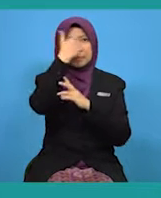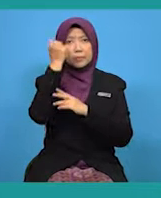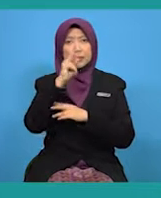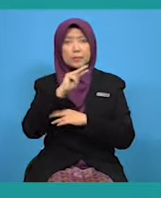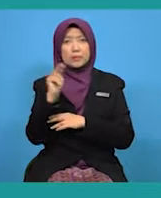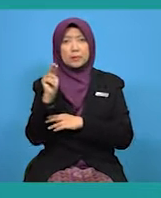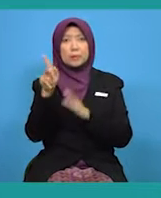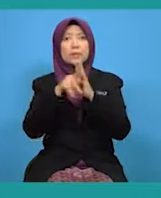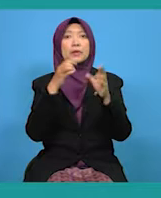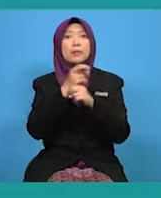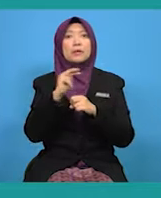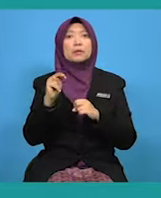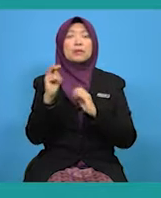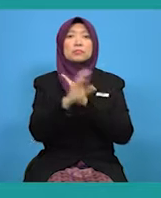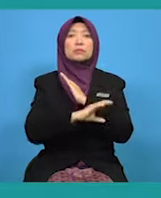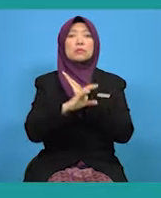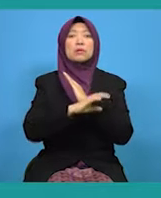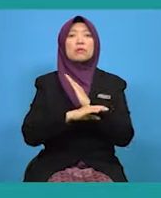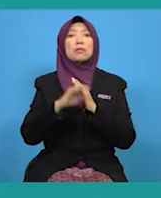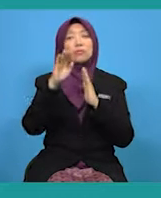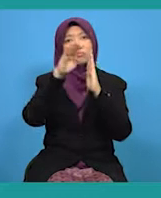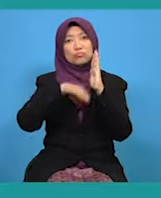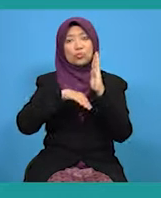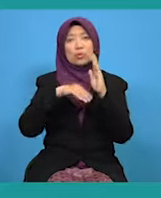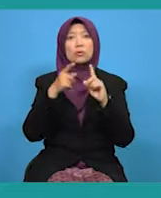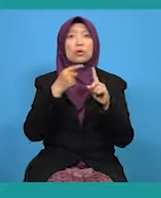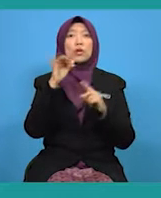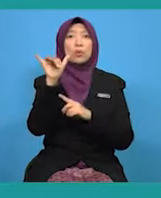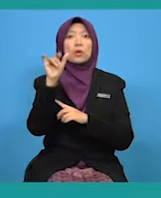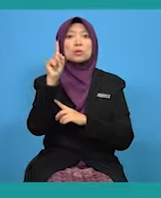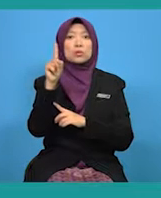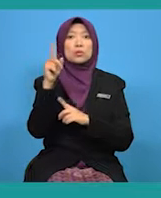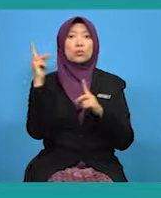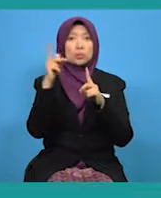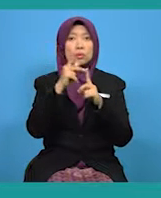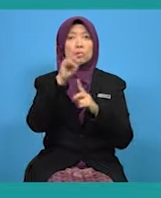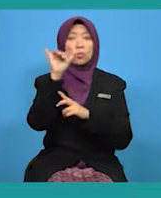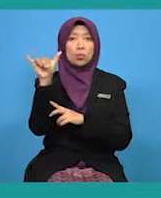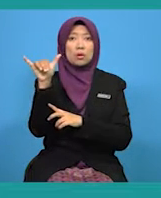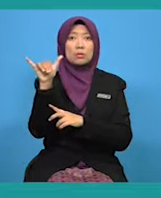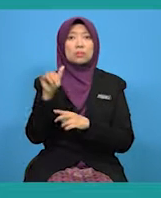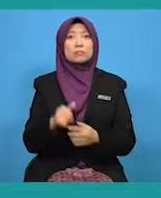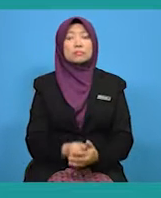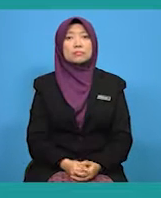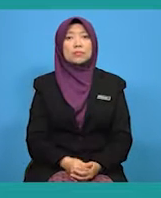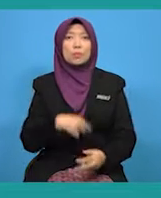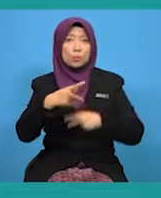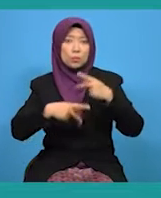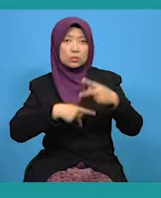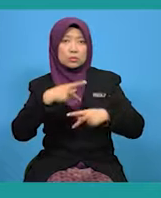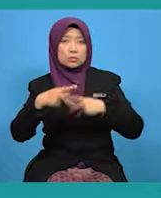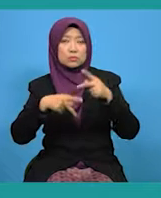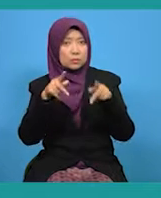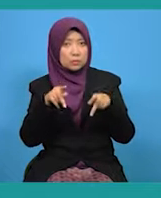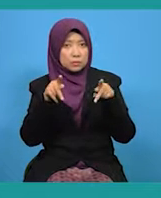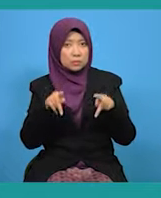menyebabkan pendapatan negara akan berkurang daripada way satu ke white roses